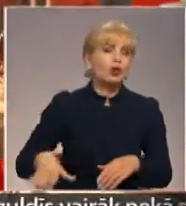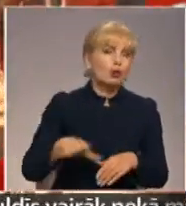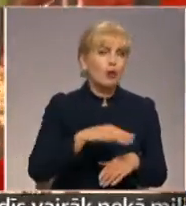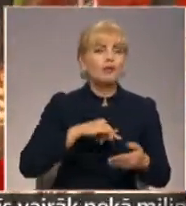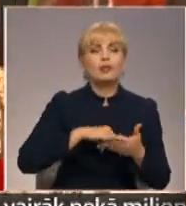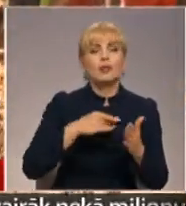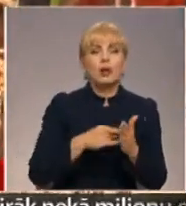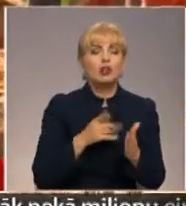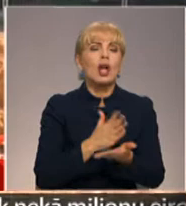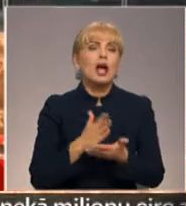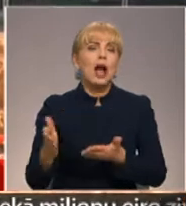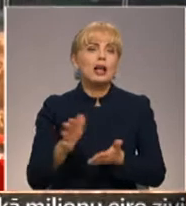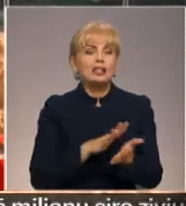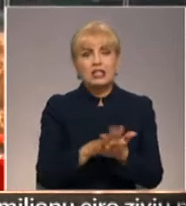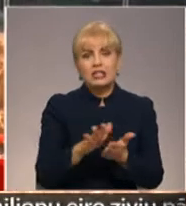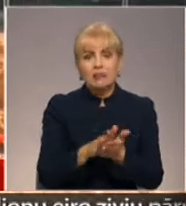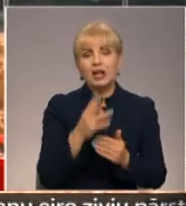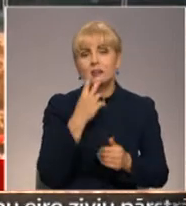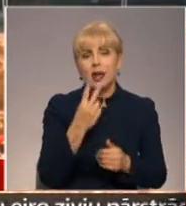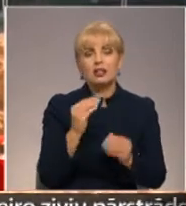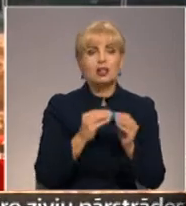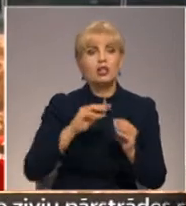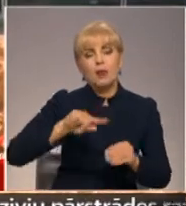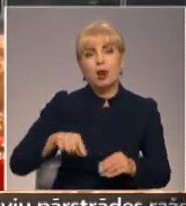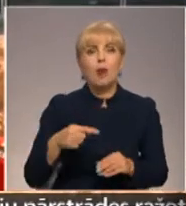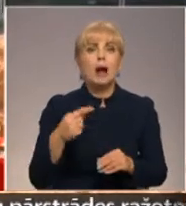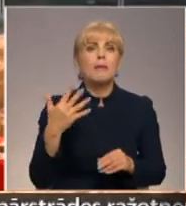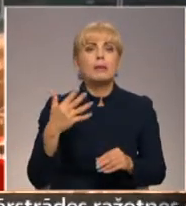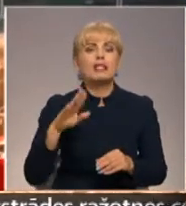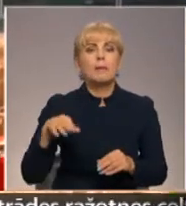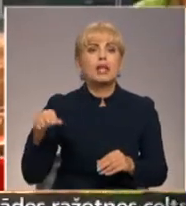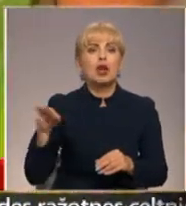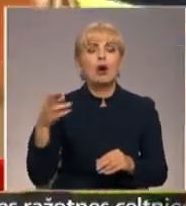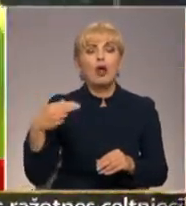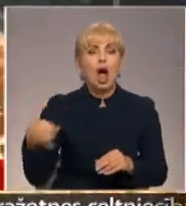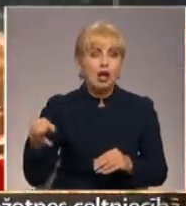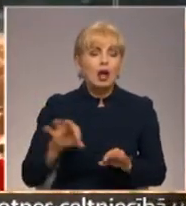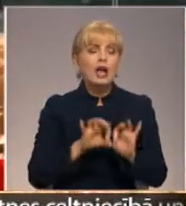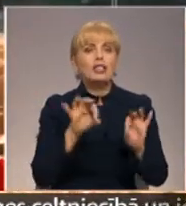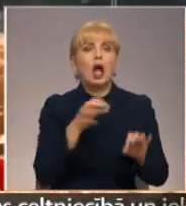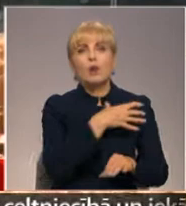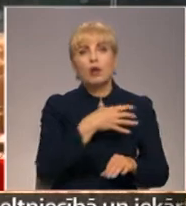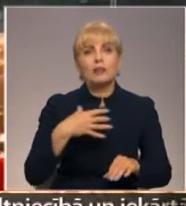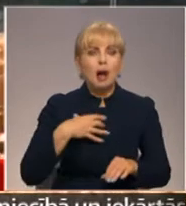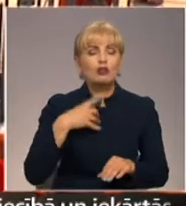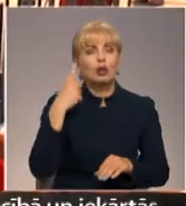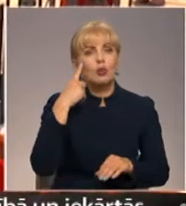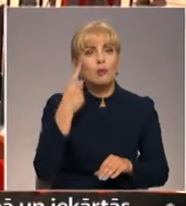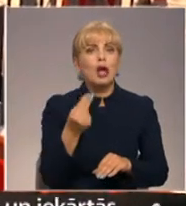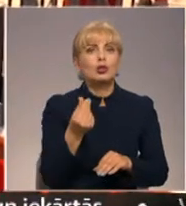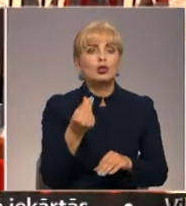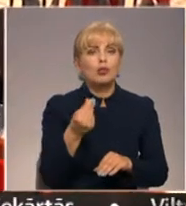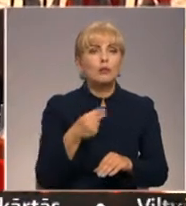Šīs kārtas būvniecības izmaksas paredzētas 10,5 miljonu eiro apmērā. Sākotnē gan pašvaldība bija plānojusi par šādu summu